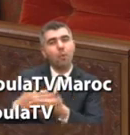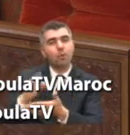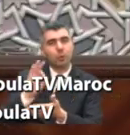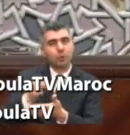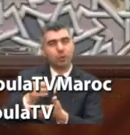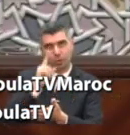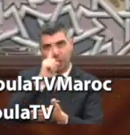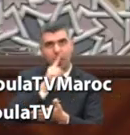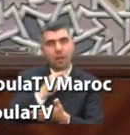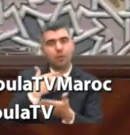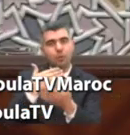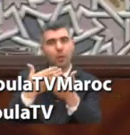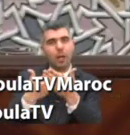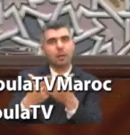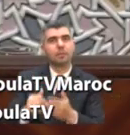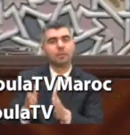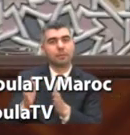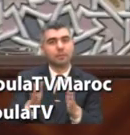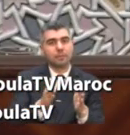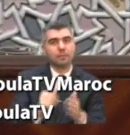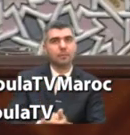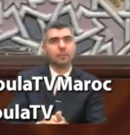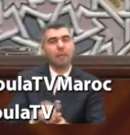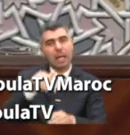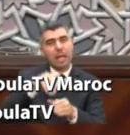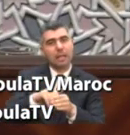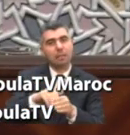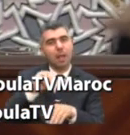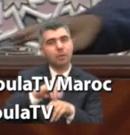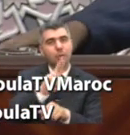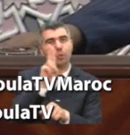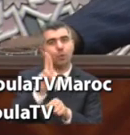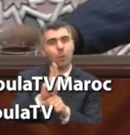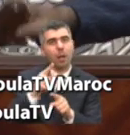اللي بغيت. شكرا سيد الوزير. تعقيب الفريق، تفضلي السيده النائبه المحترمه.